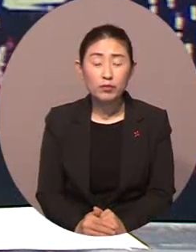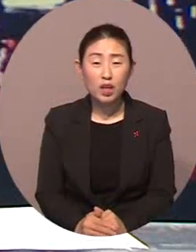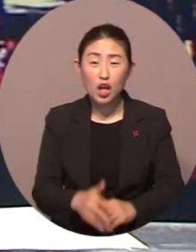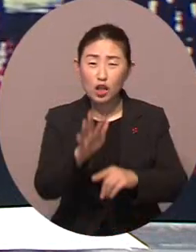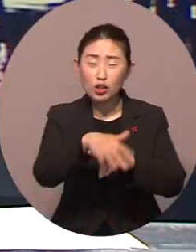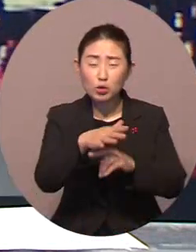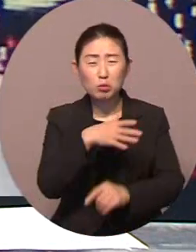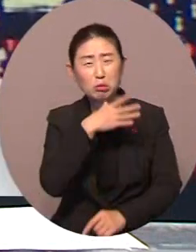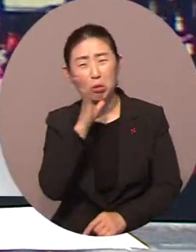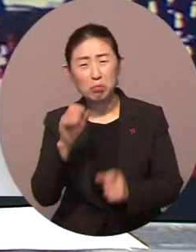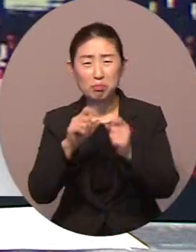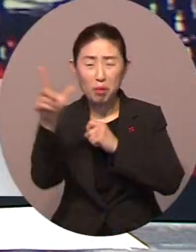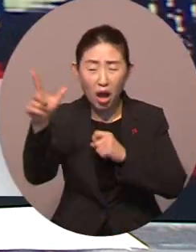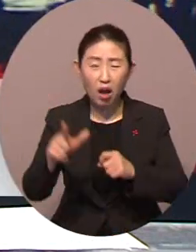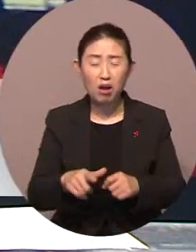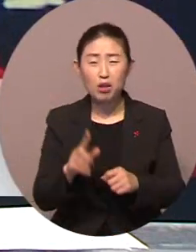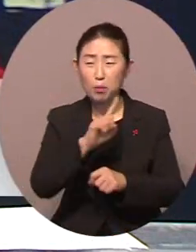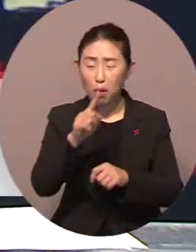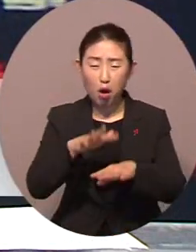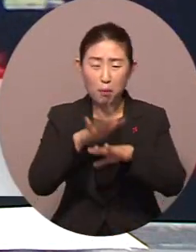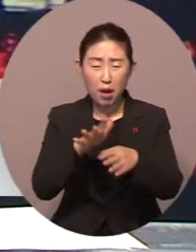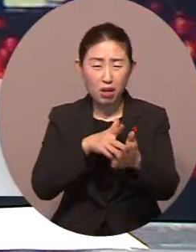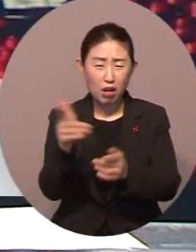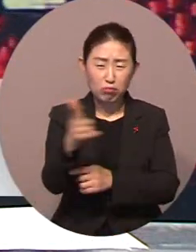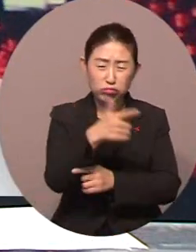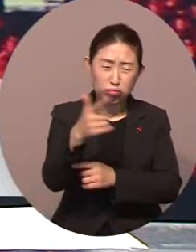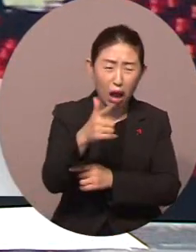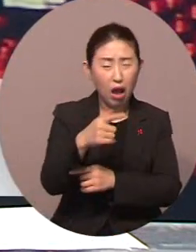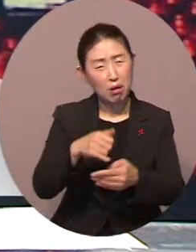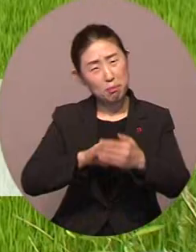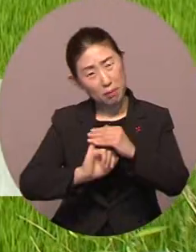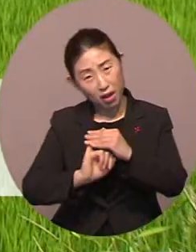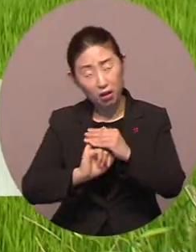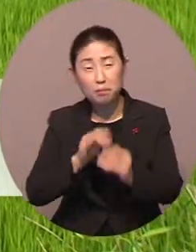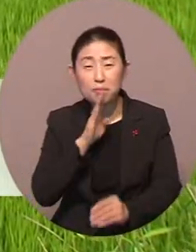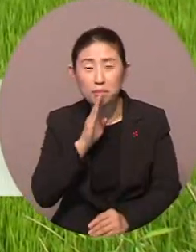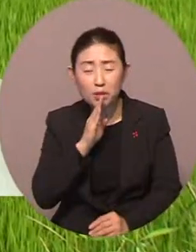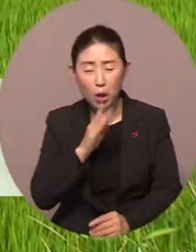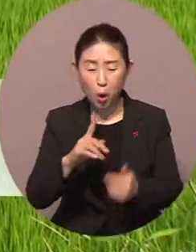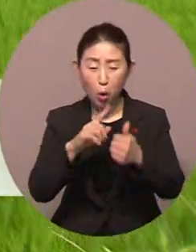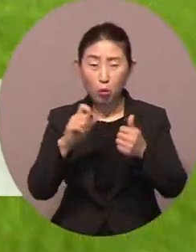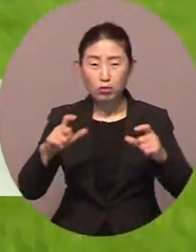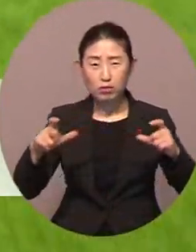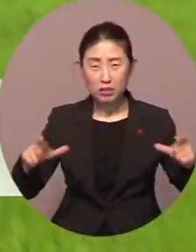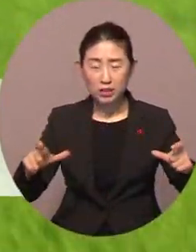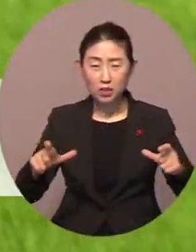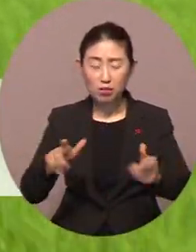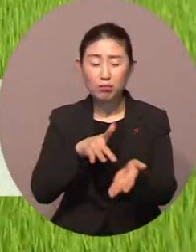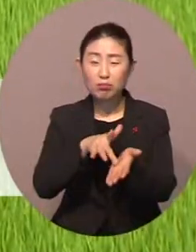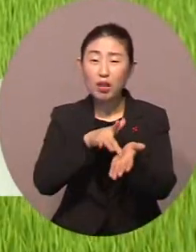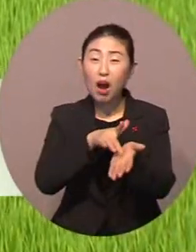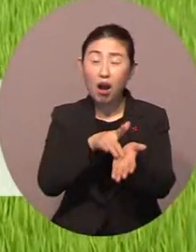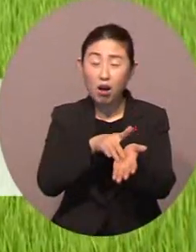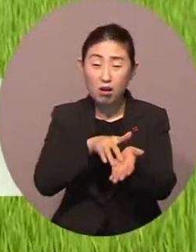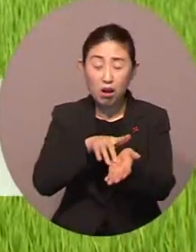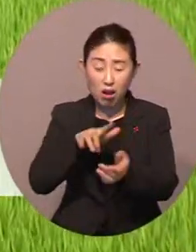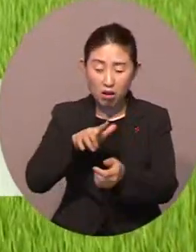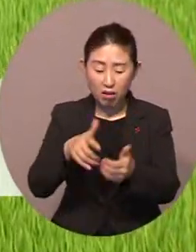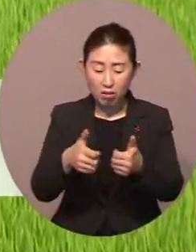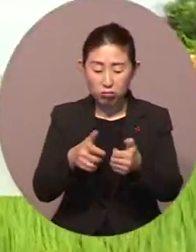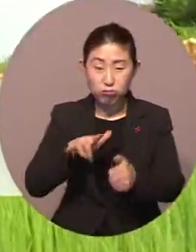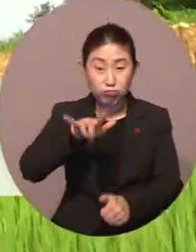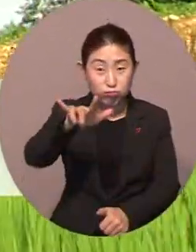농촌 고령화에 따라 병해충 개별 방제가 어려워지는 가운데 홍성에서 드론을 활용한 병해충